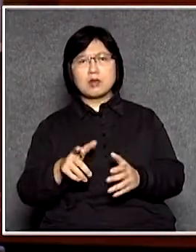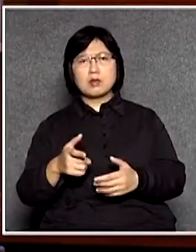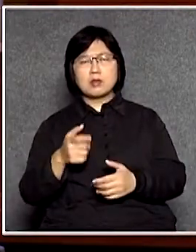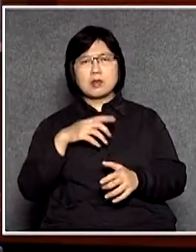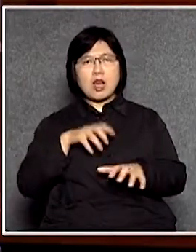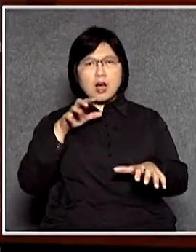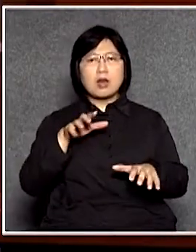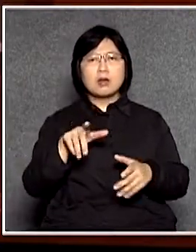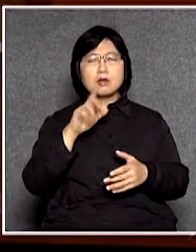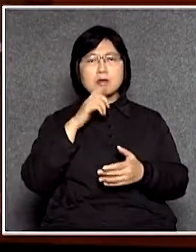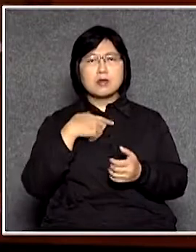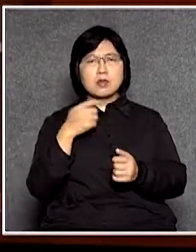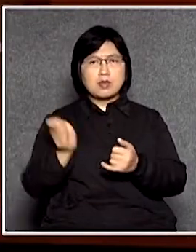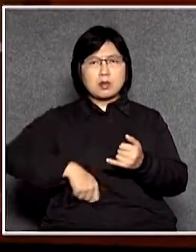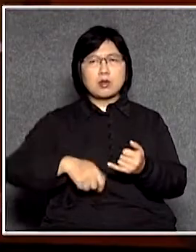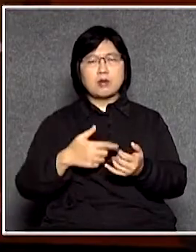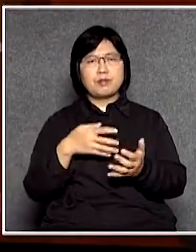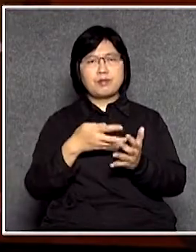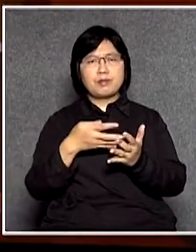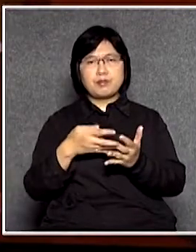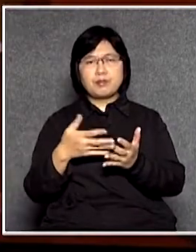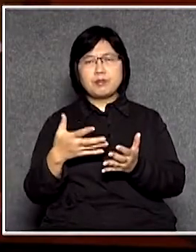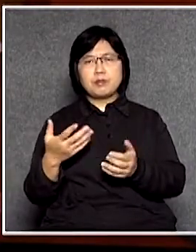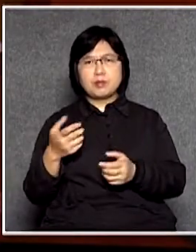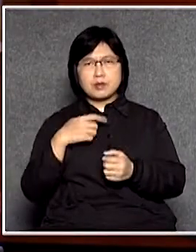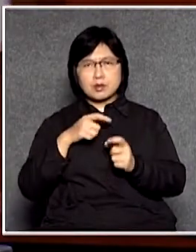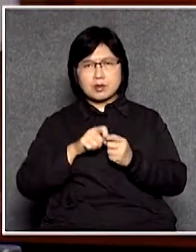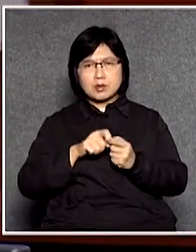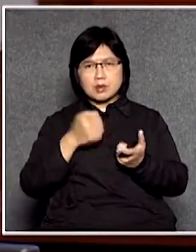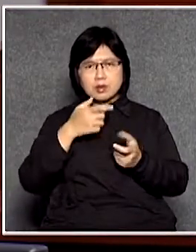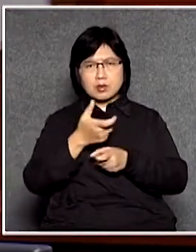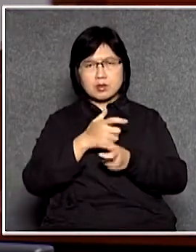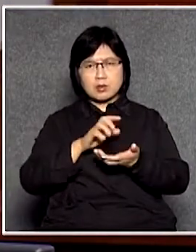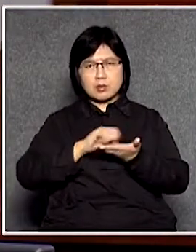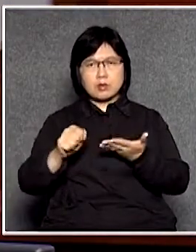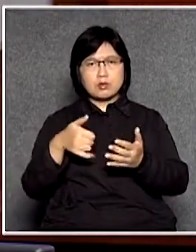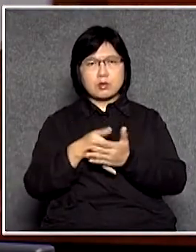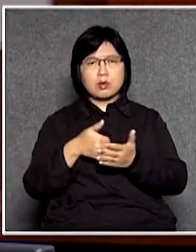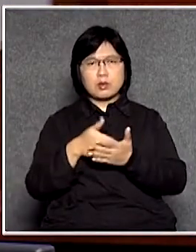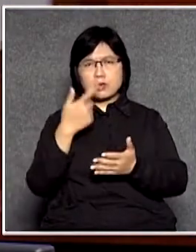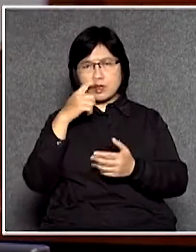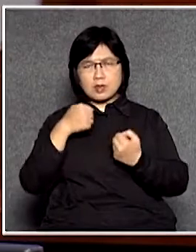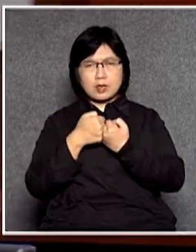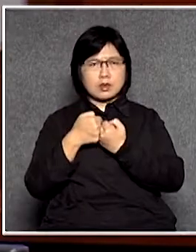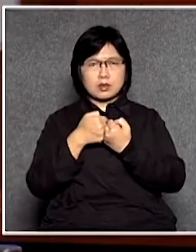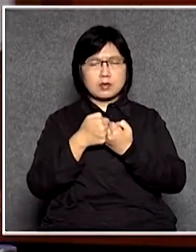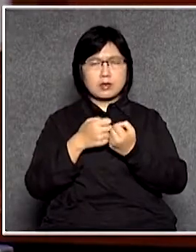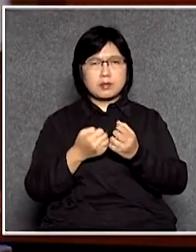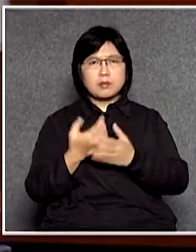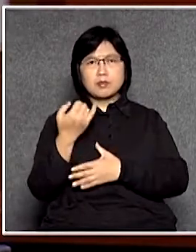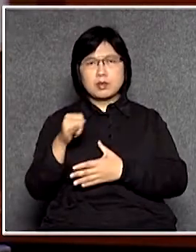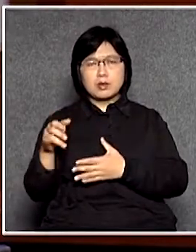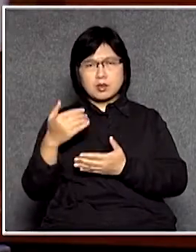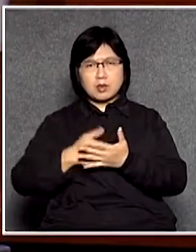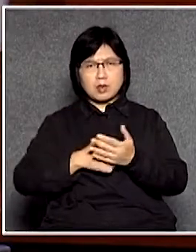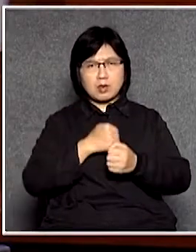索，8個字可以形容，係咪？香港嘅經濟結構充滿壟斷，妨礙咗新競爭者嘅出現，亦都減少勞工就